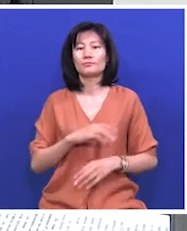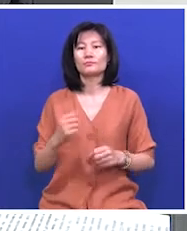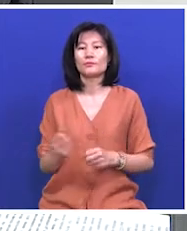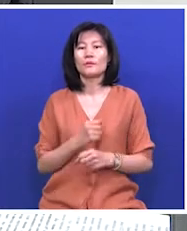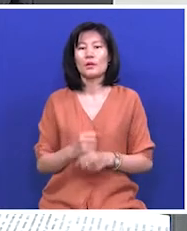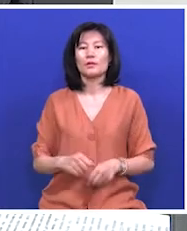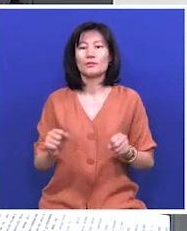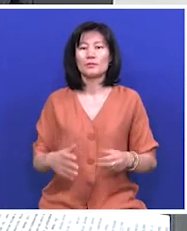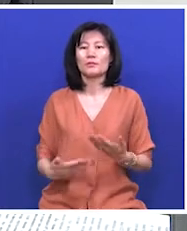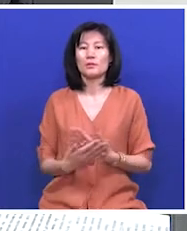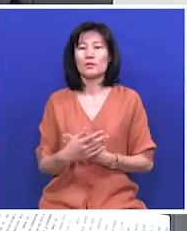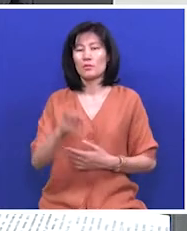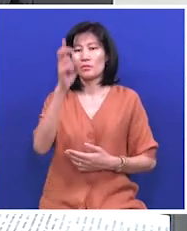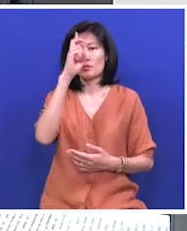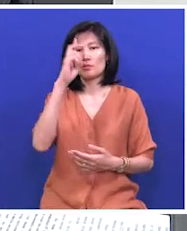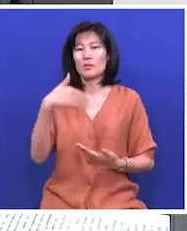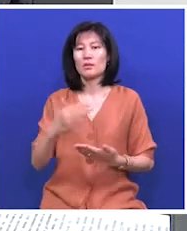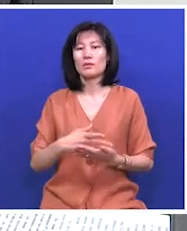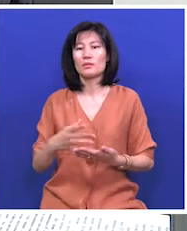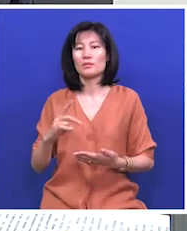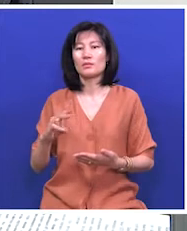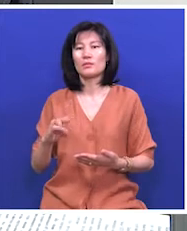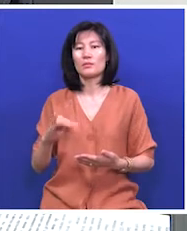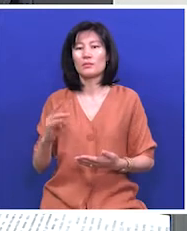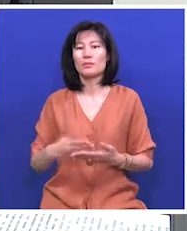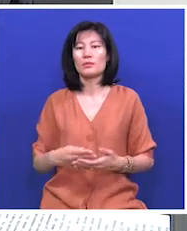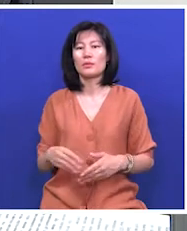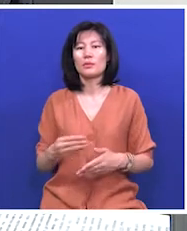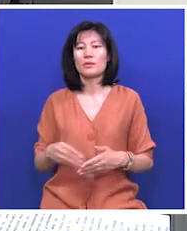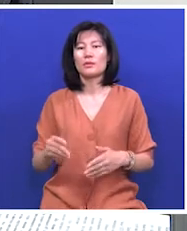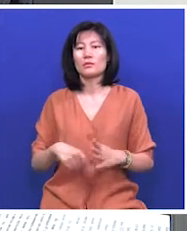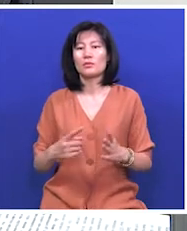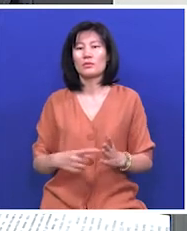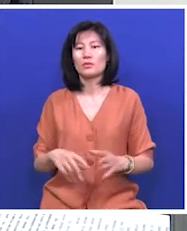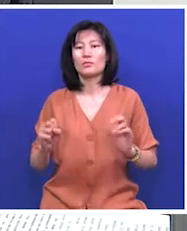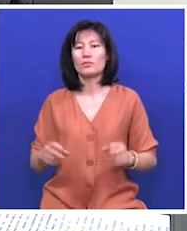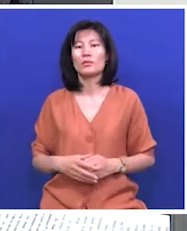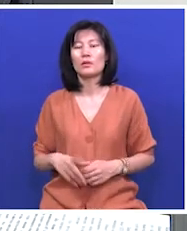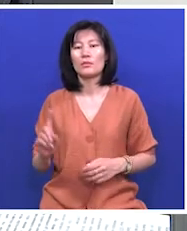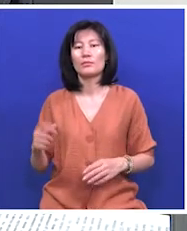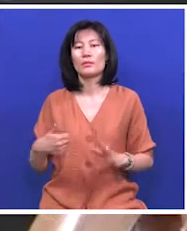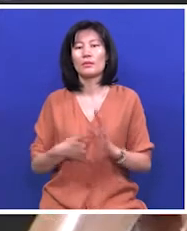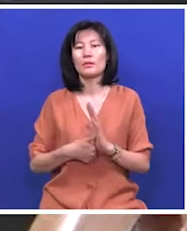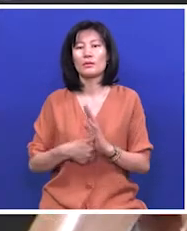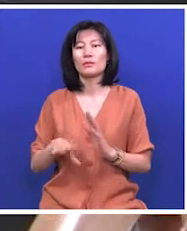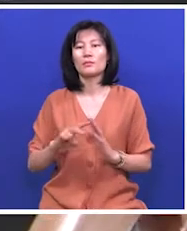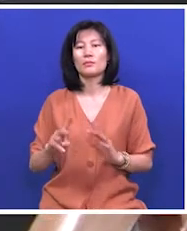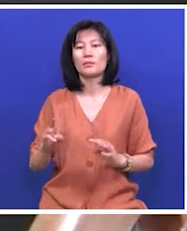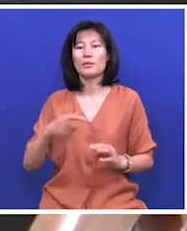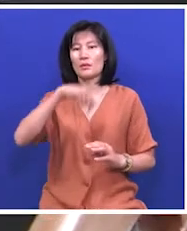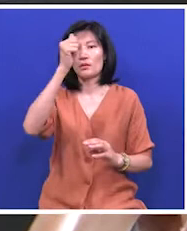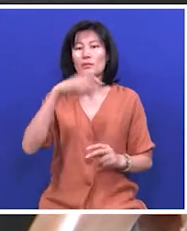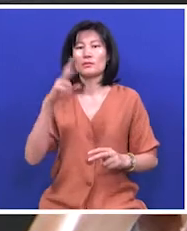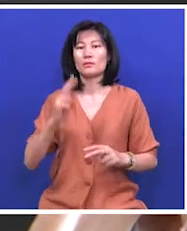егуіне мүмкіншілік жасау үшін жаңағыдай үкіметтің резервінен қаржы сұратқан болатынбыз. 1,6 миллиард.